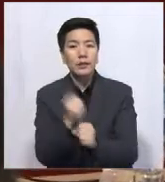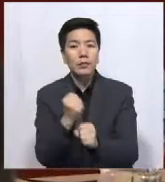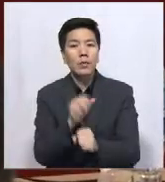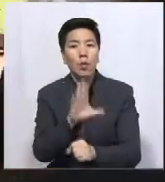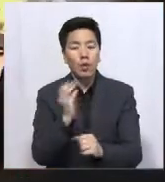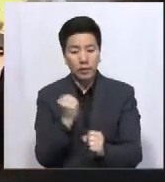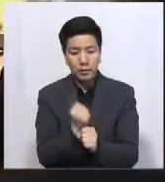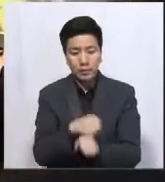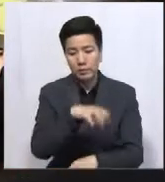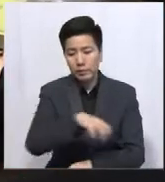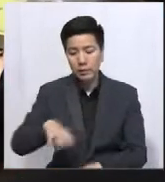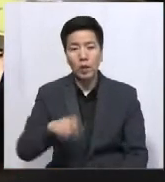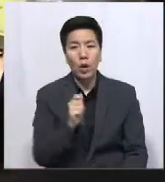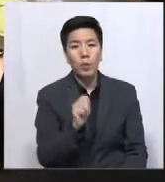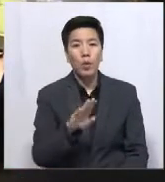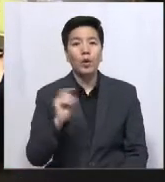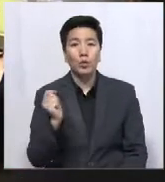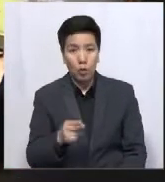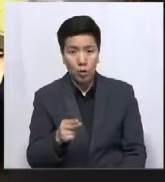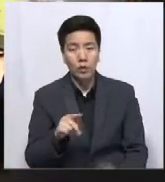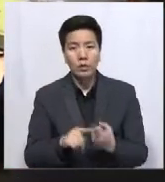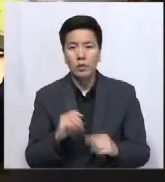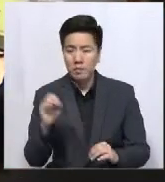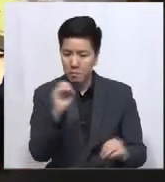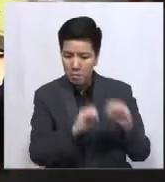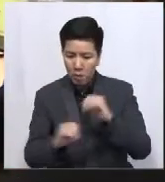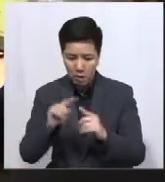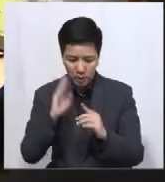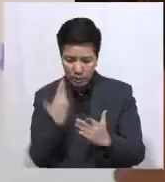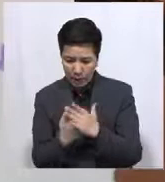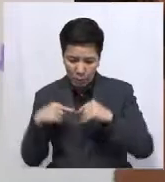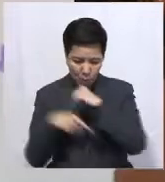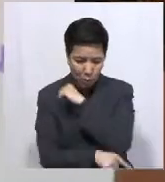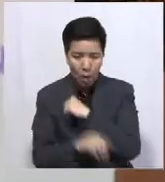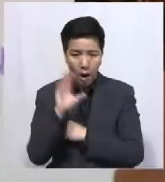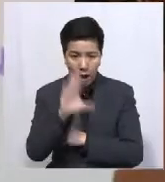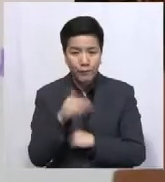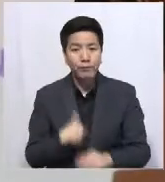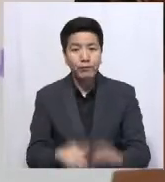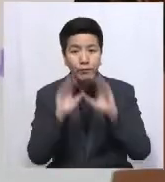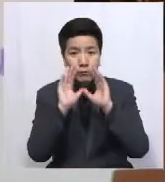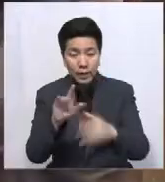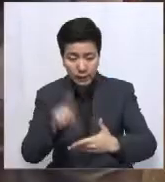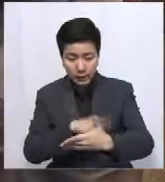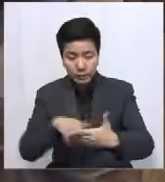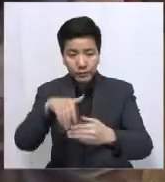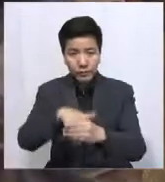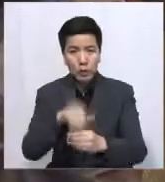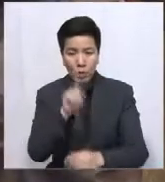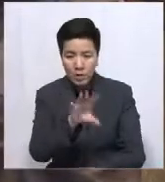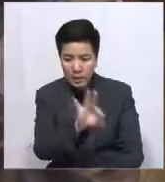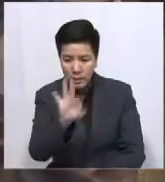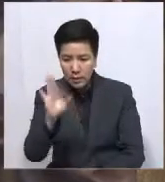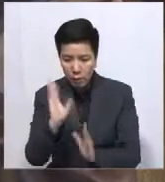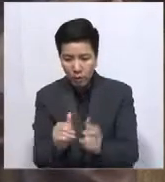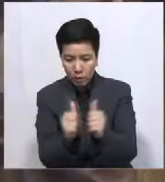ที่ขององค์กรปกครองส่วนท้องถิ่นต้องปลอดจากการทุจริตคอร์รัปชันพร้อมทั้งฝากถึงประชาชนในการเลือกตั้งนะครับขอให้เลือก